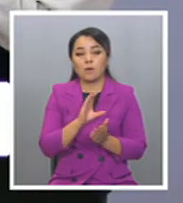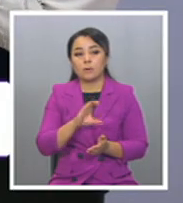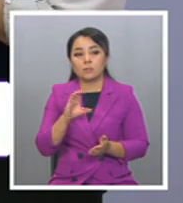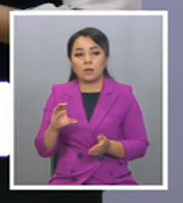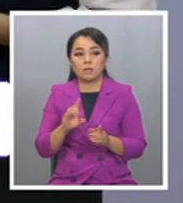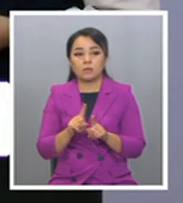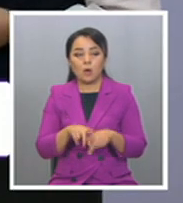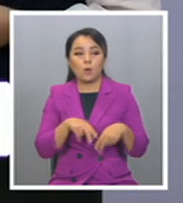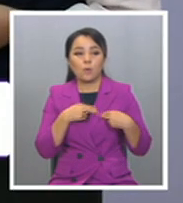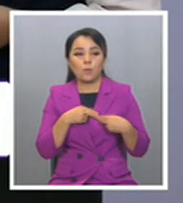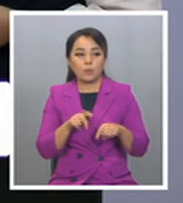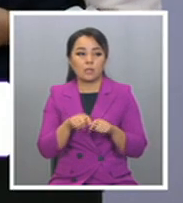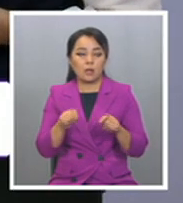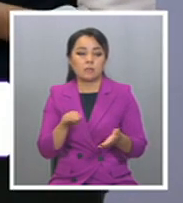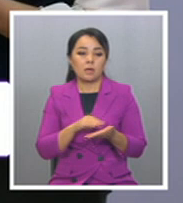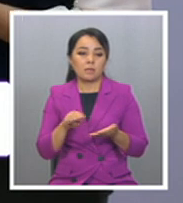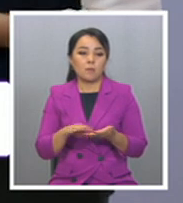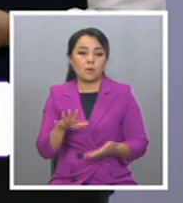энциклопедиялық еңбегін жазып шығарды